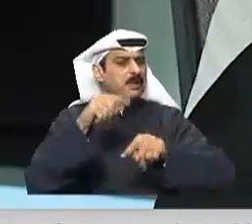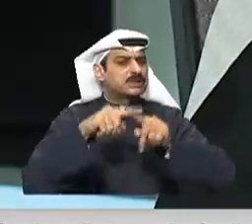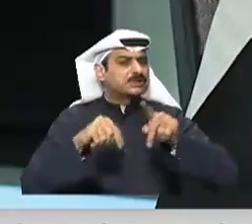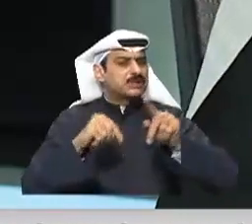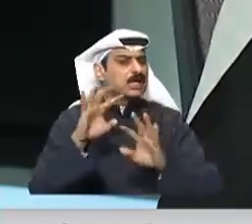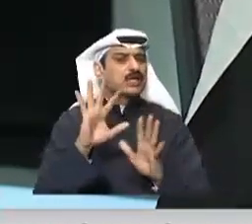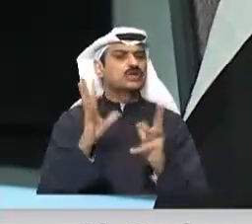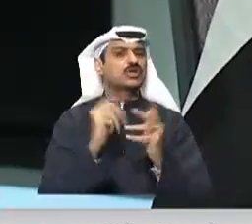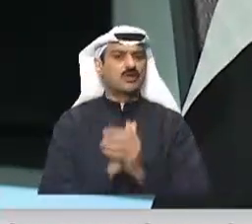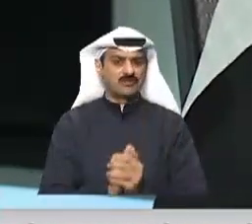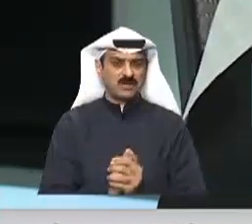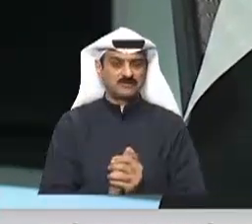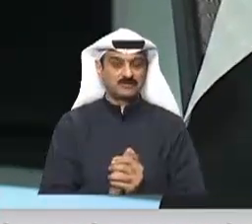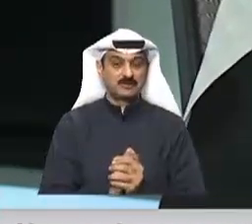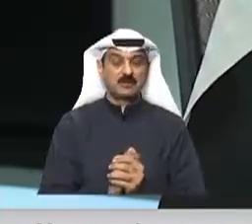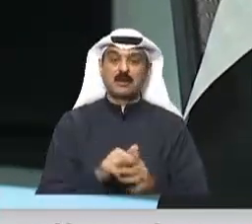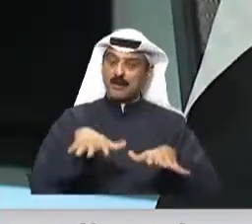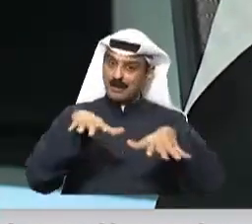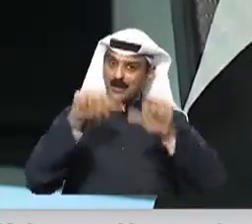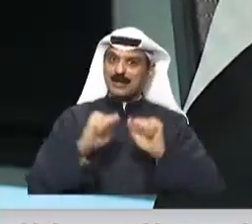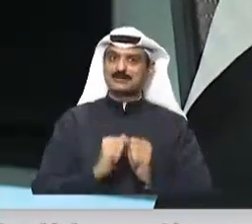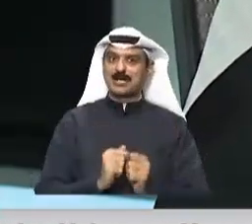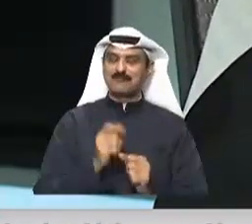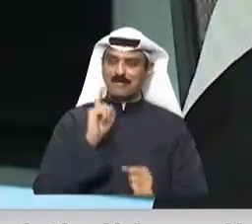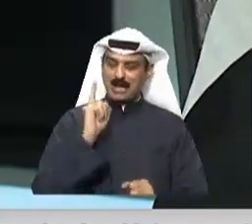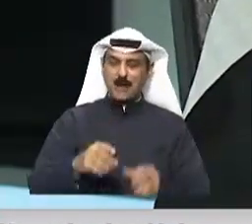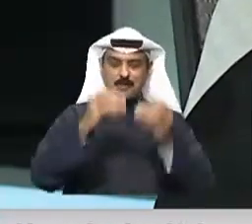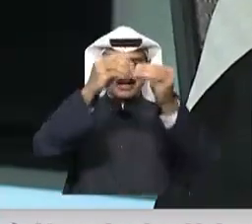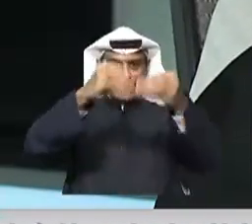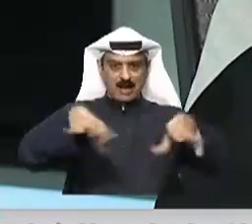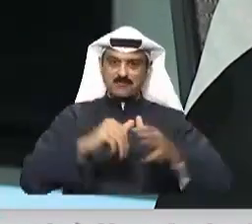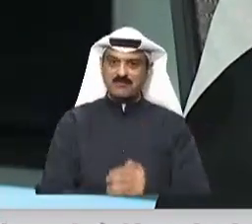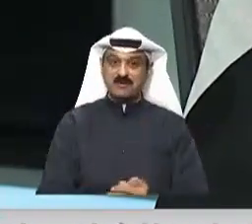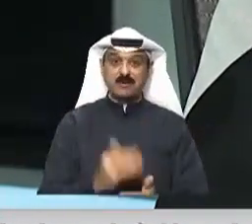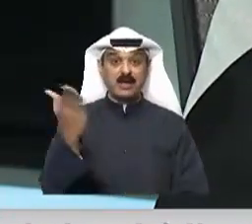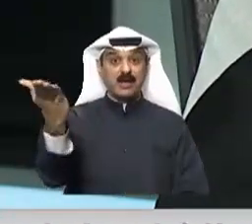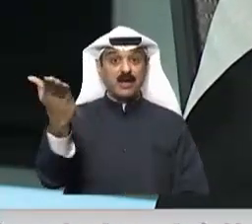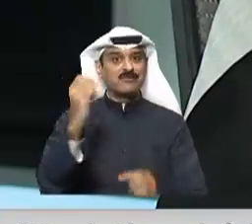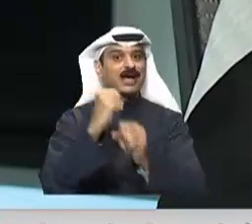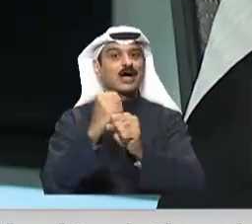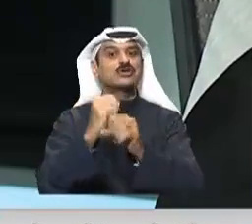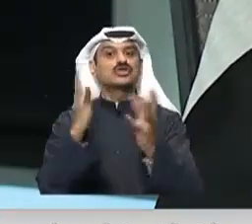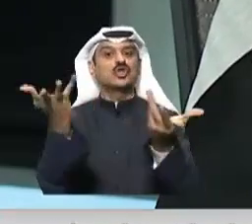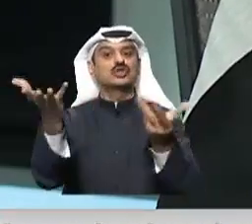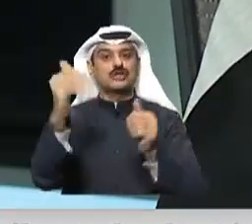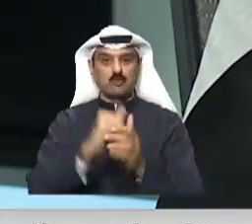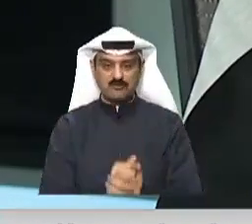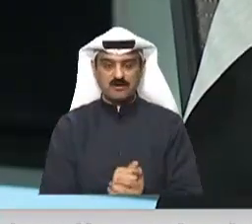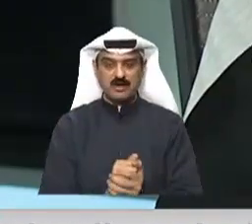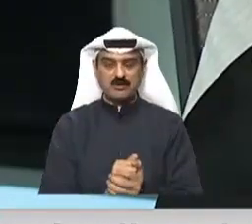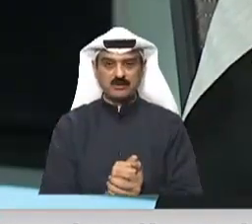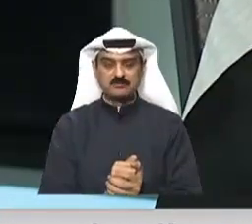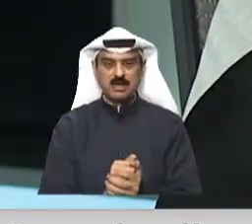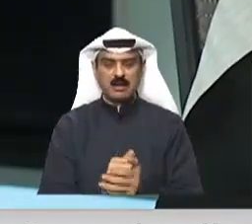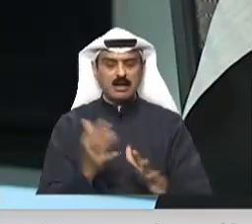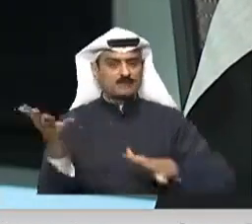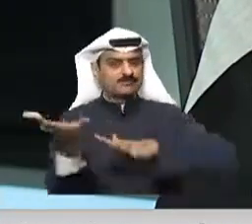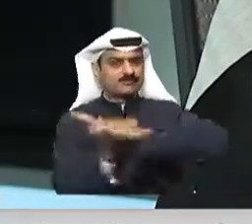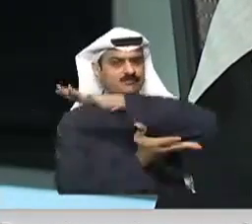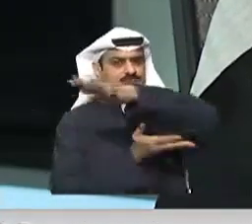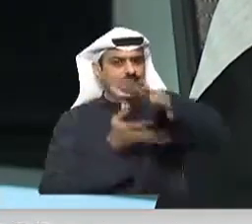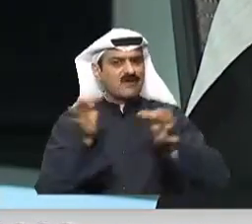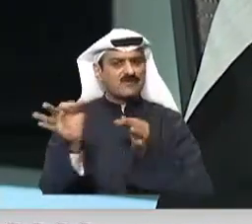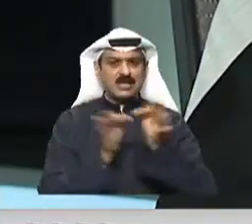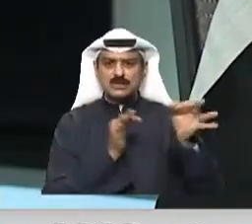الان ماذا عن طرف الاخر الان نرى اقل توتر سياسي اقل انسدادات